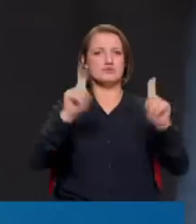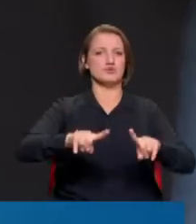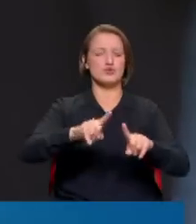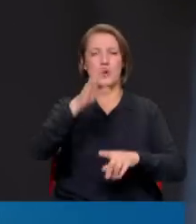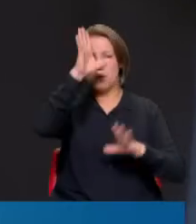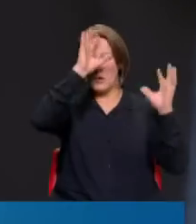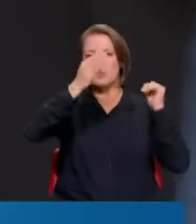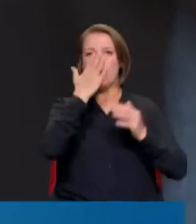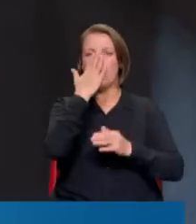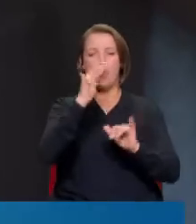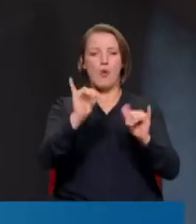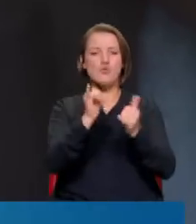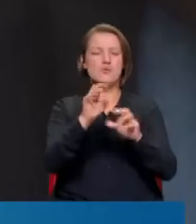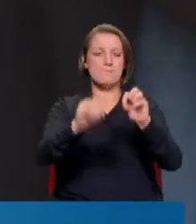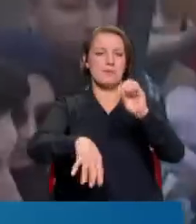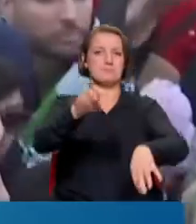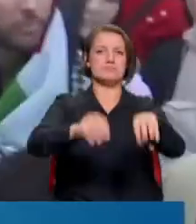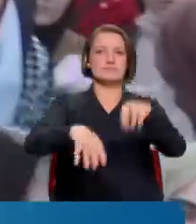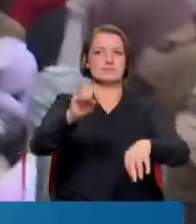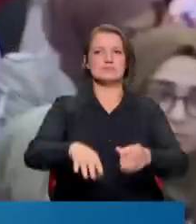konsolosluk önüne oyuncaklar